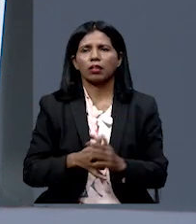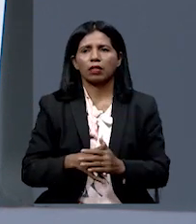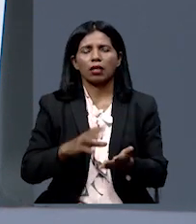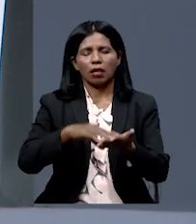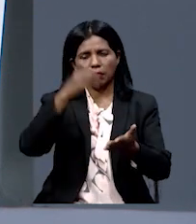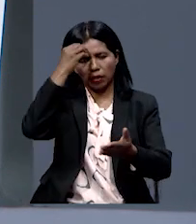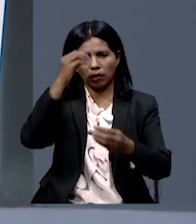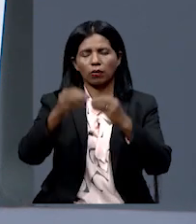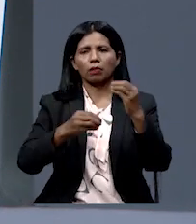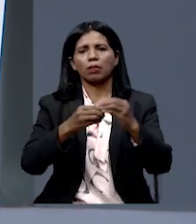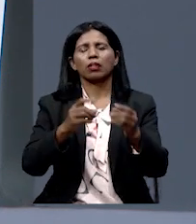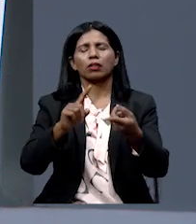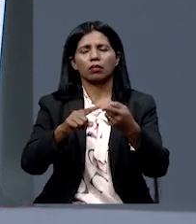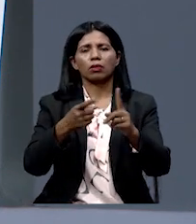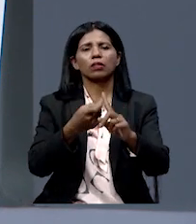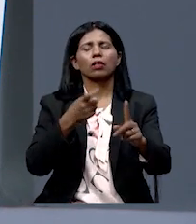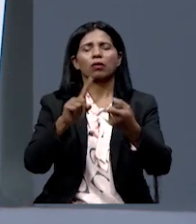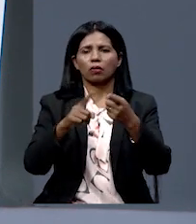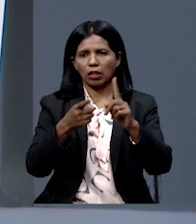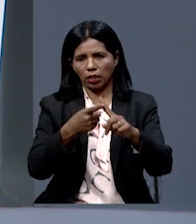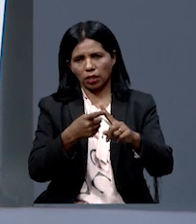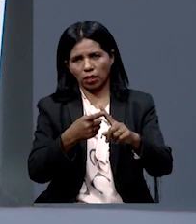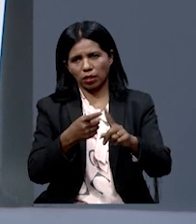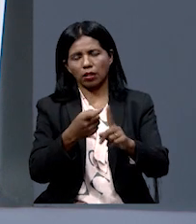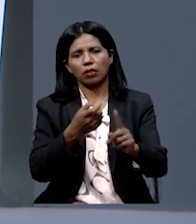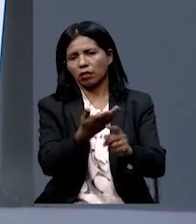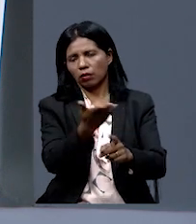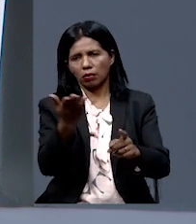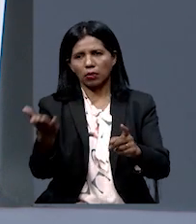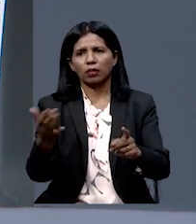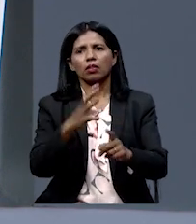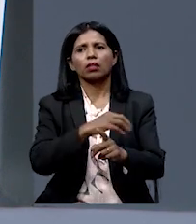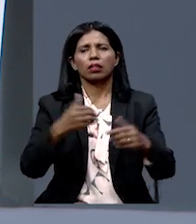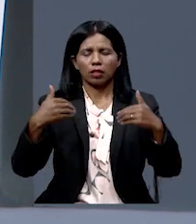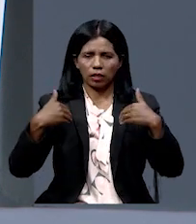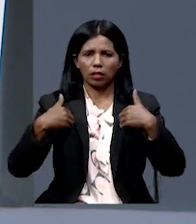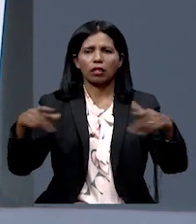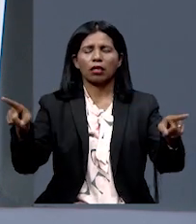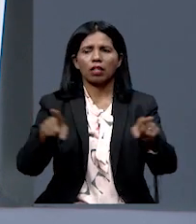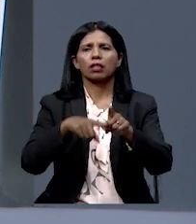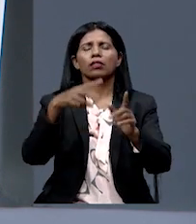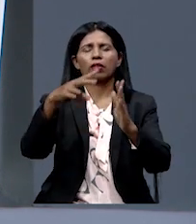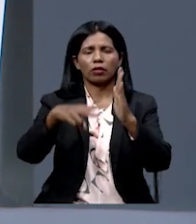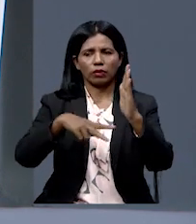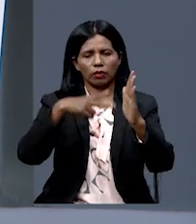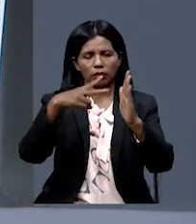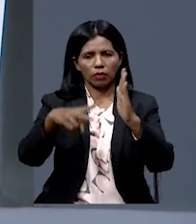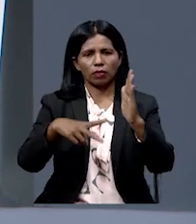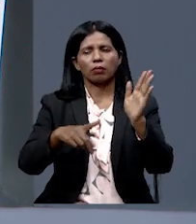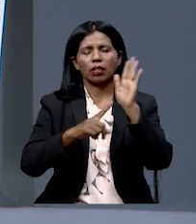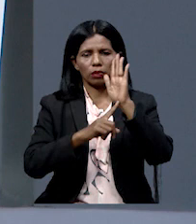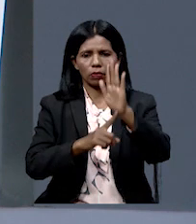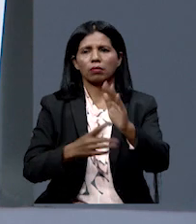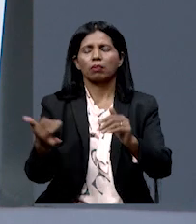kona ba ita bot, husi kolega rumah. Ka ita botnya kanal musu ona hanesang video rekomendadu ida,